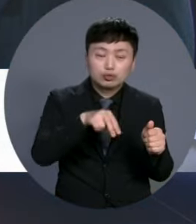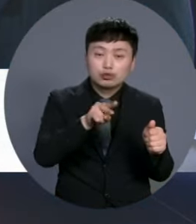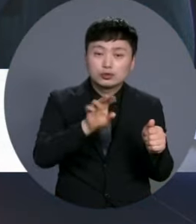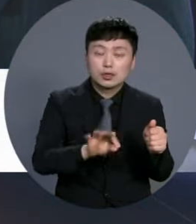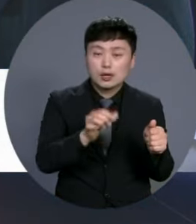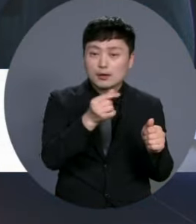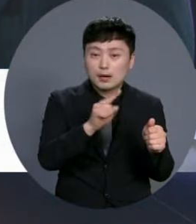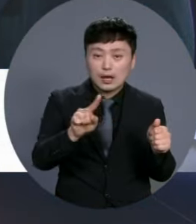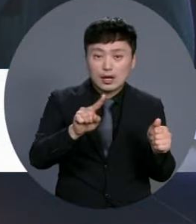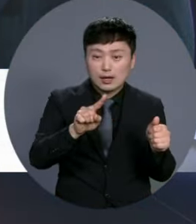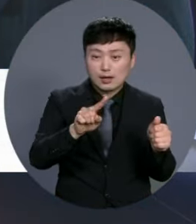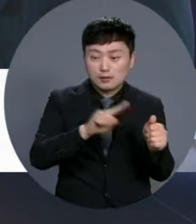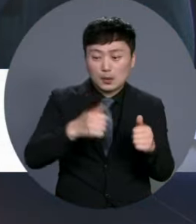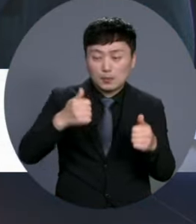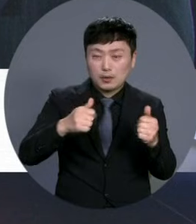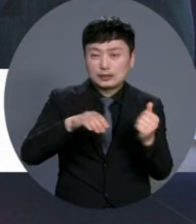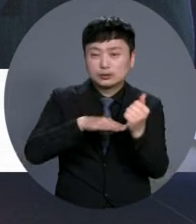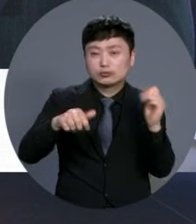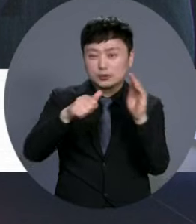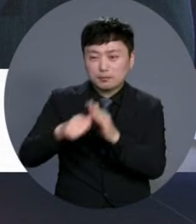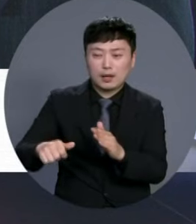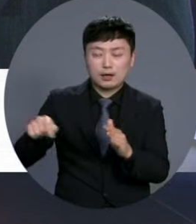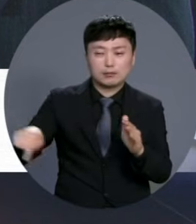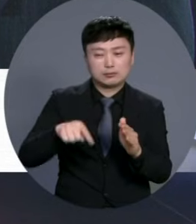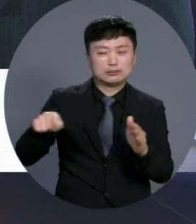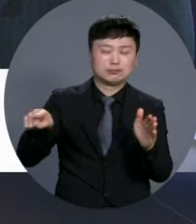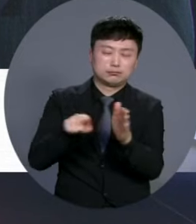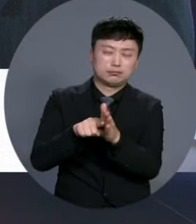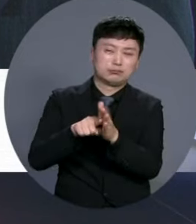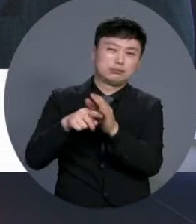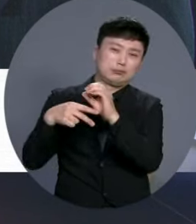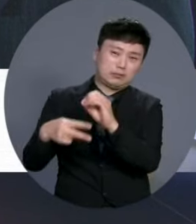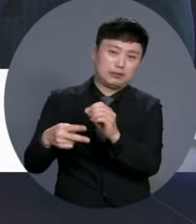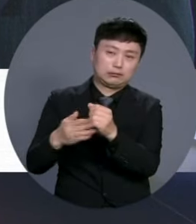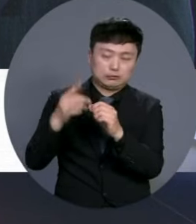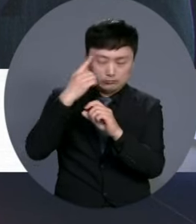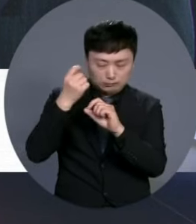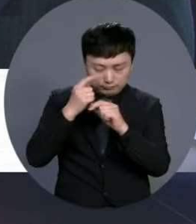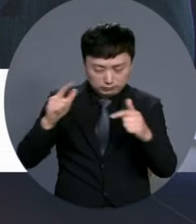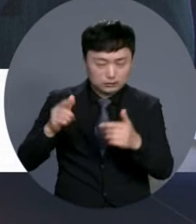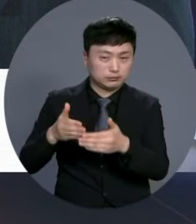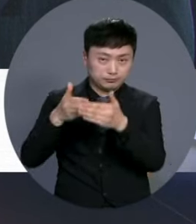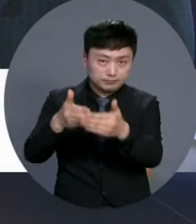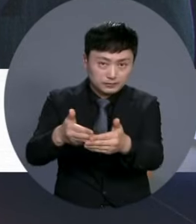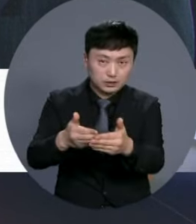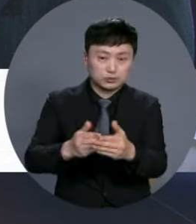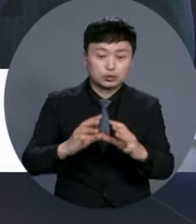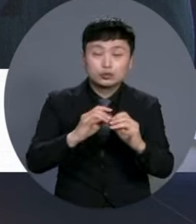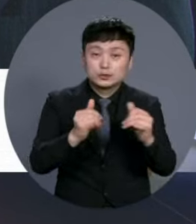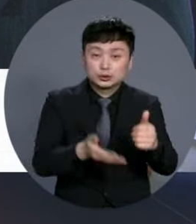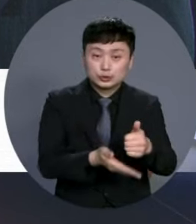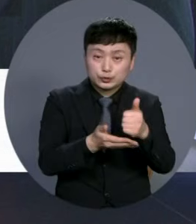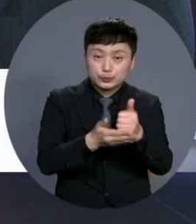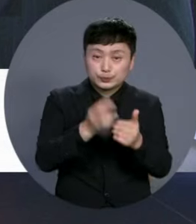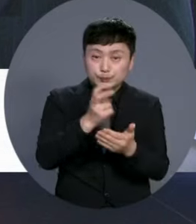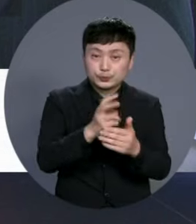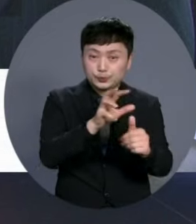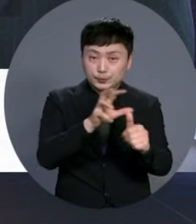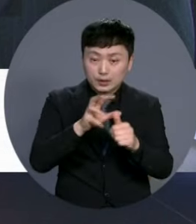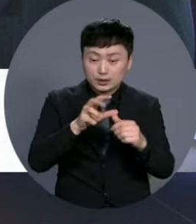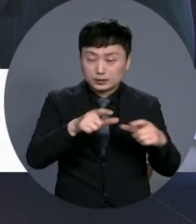홍석진 의원은 시스템 공천 원칙이 깨졌다고 반발하며 이의 신청을 했습니다. 국민 추천제를 도입하기로 한